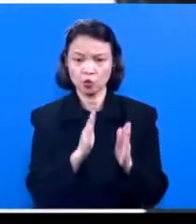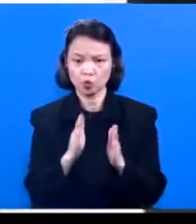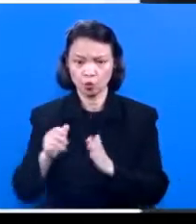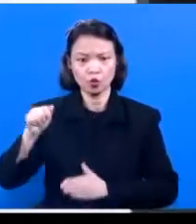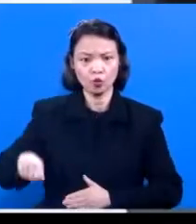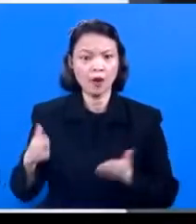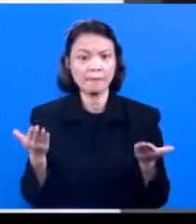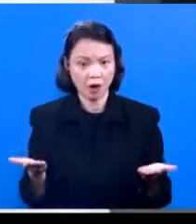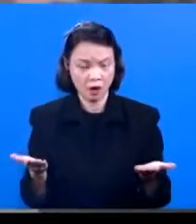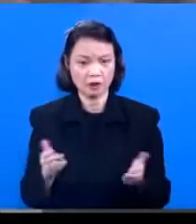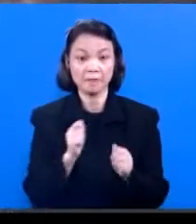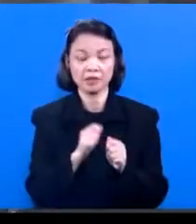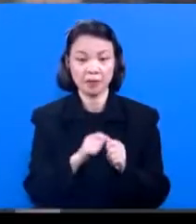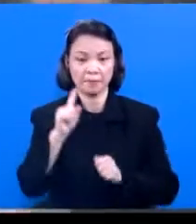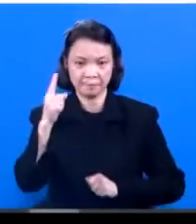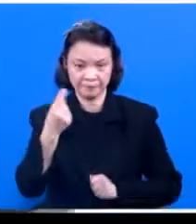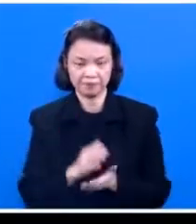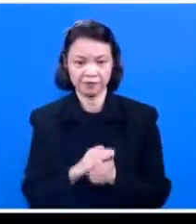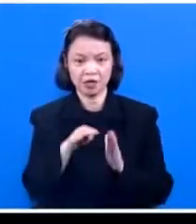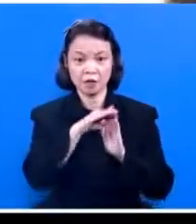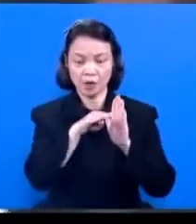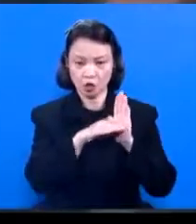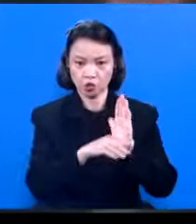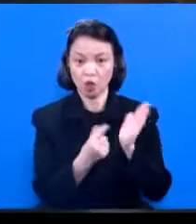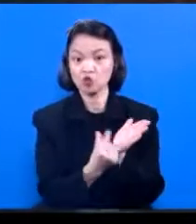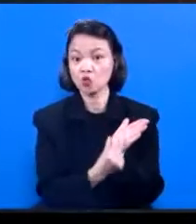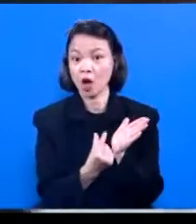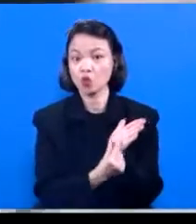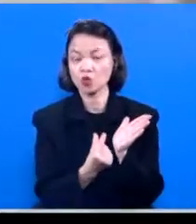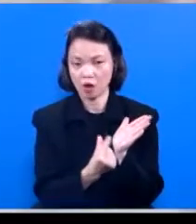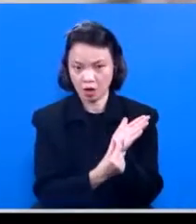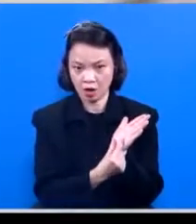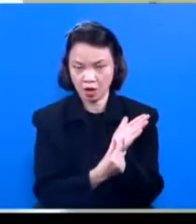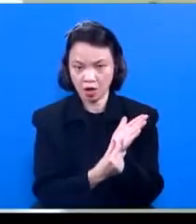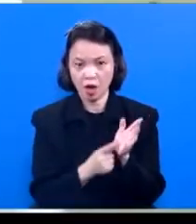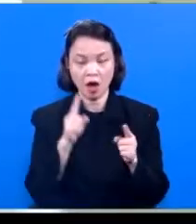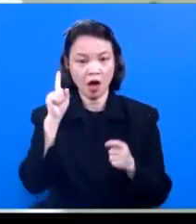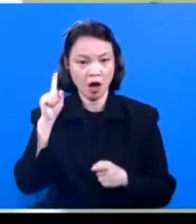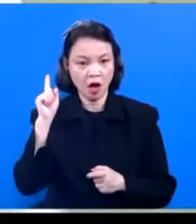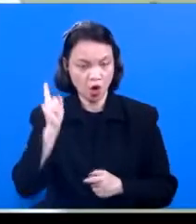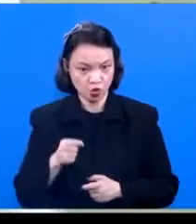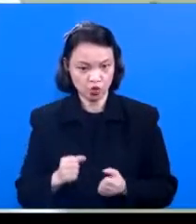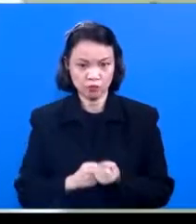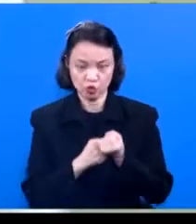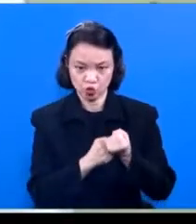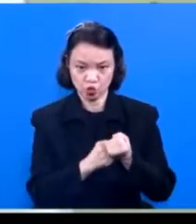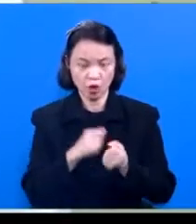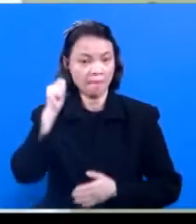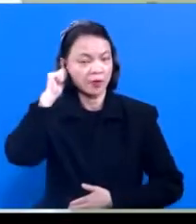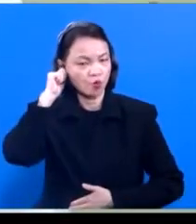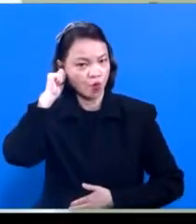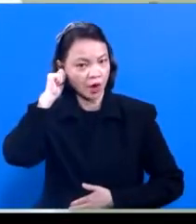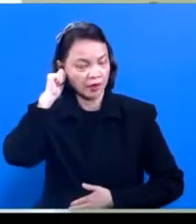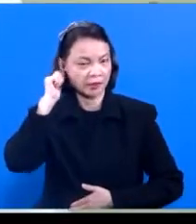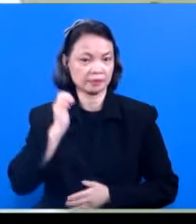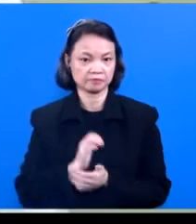diperbaiki adalah pertama peraturan perundang-undangannya yang berpihak terhadap perempuan.